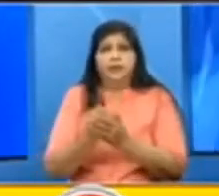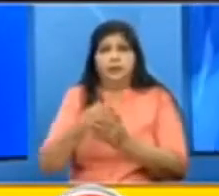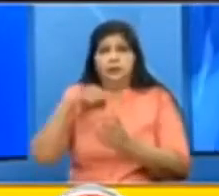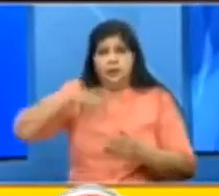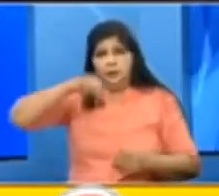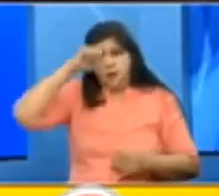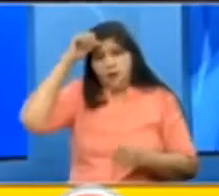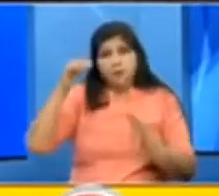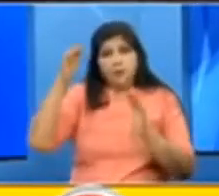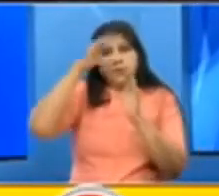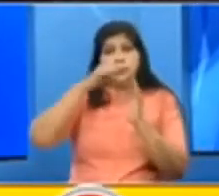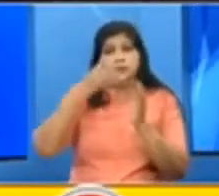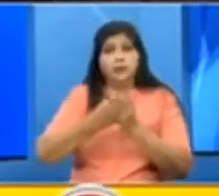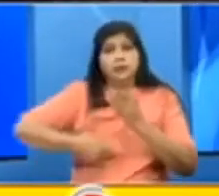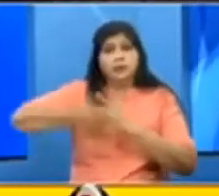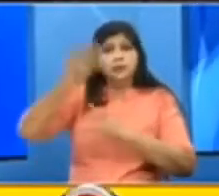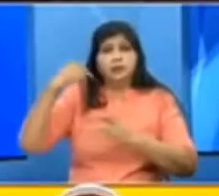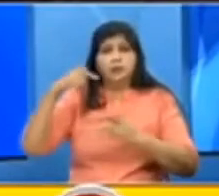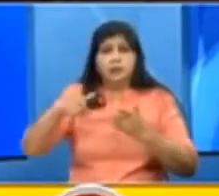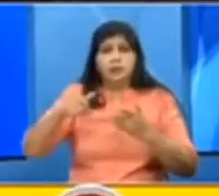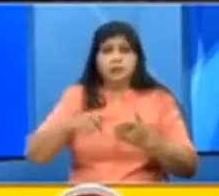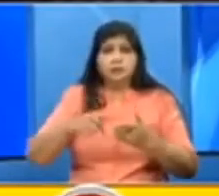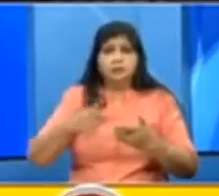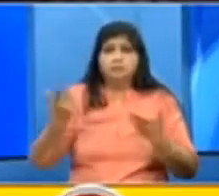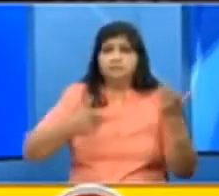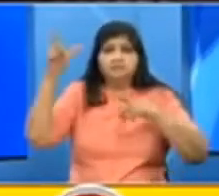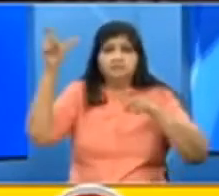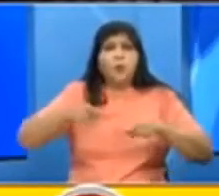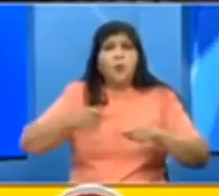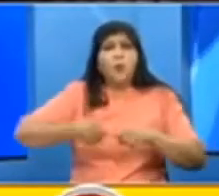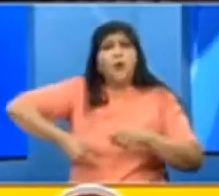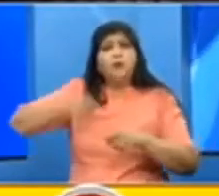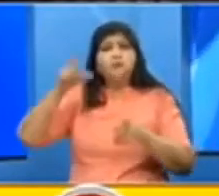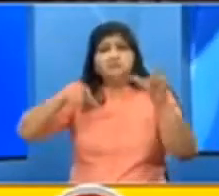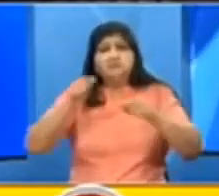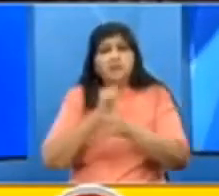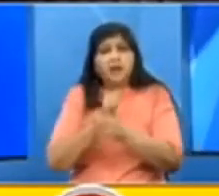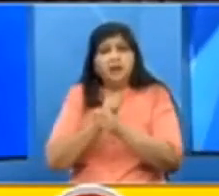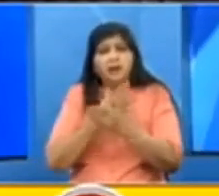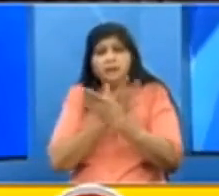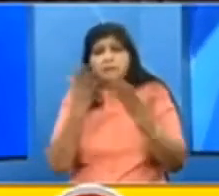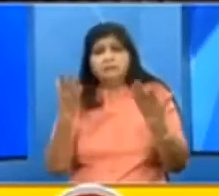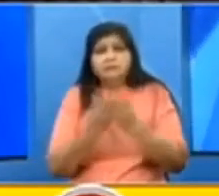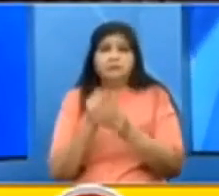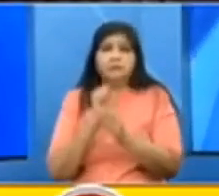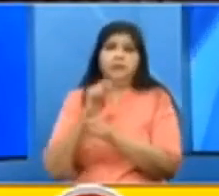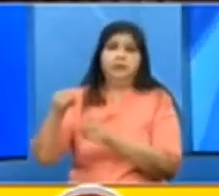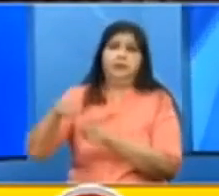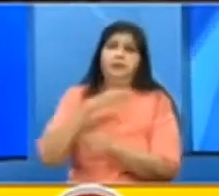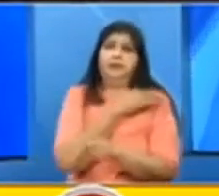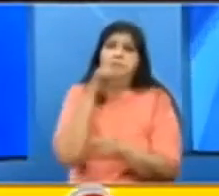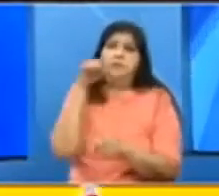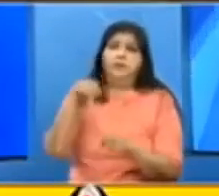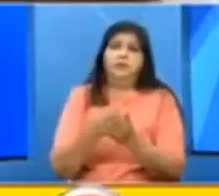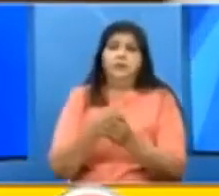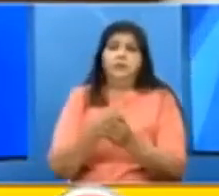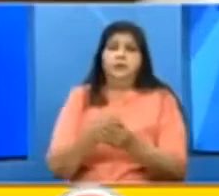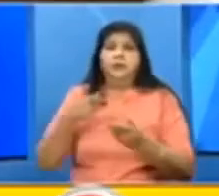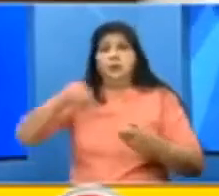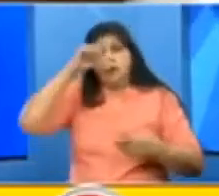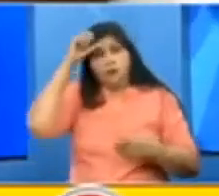है वो कई ऐसी महान विभूतियों की तपस्या की वजह से हैं जिन्होंने राष्ट्र निर्माण के